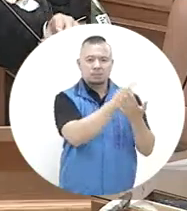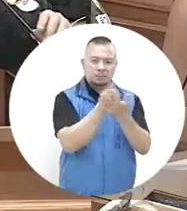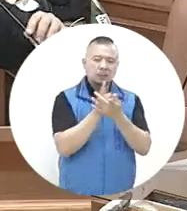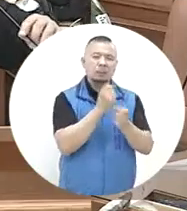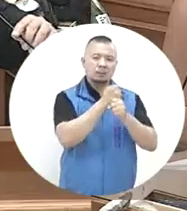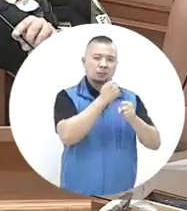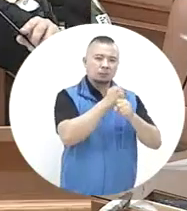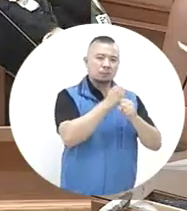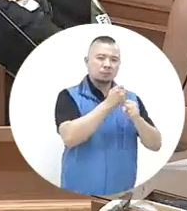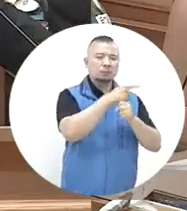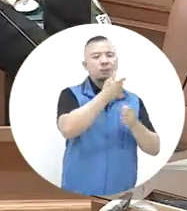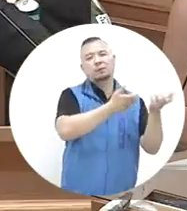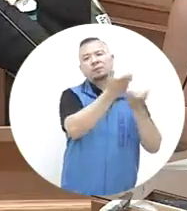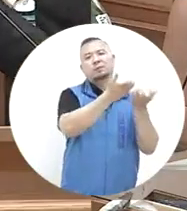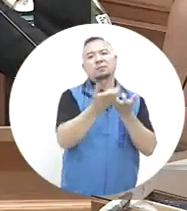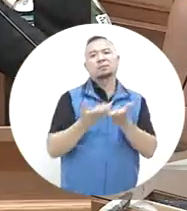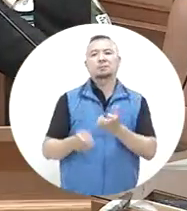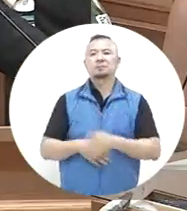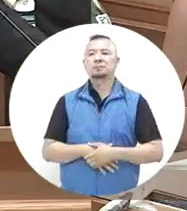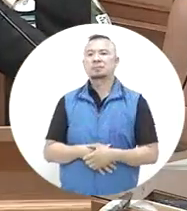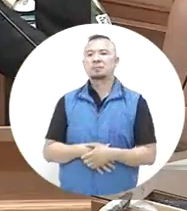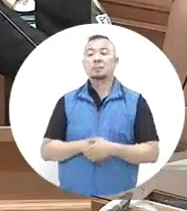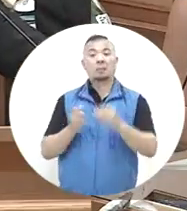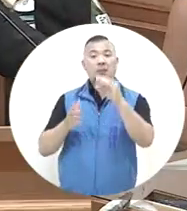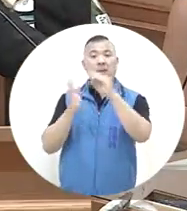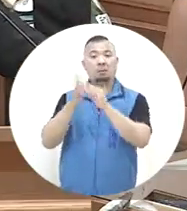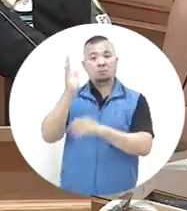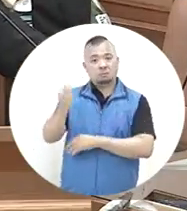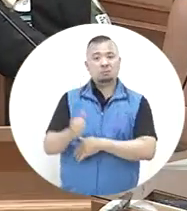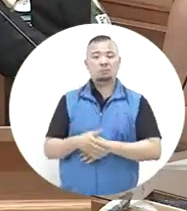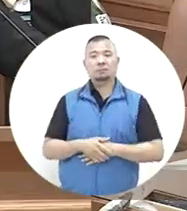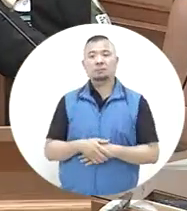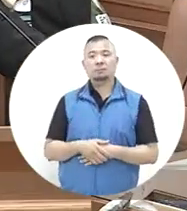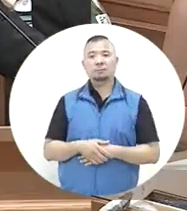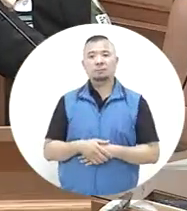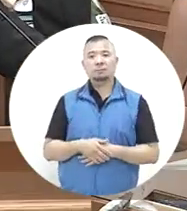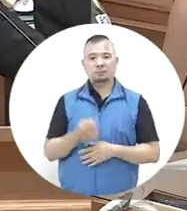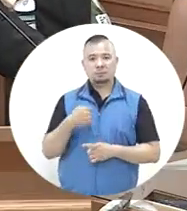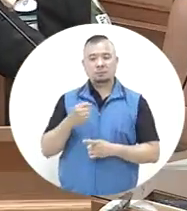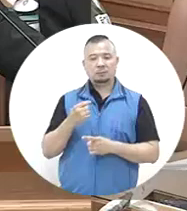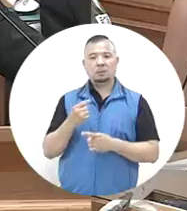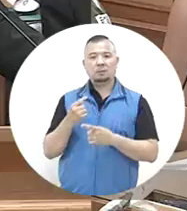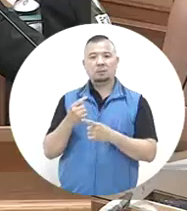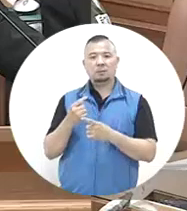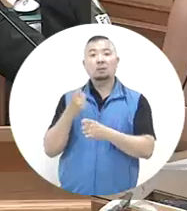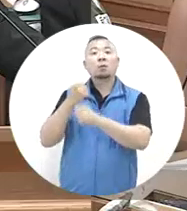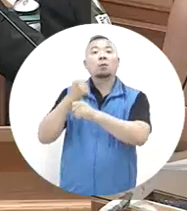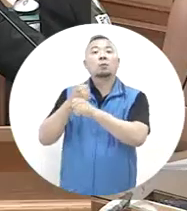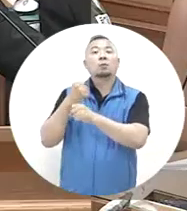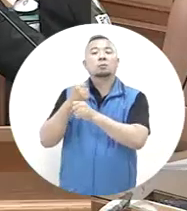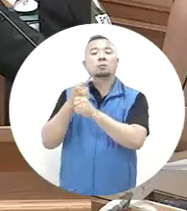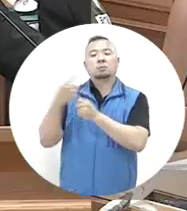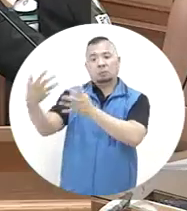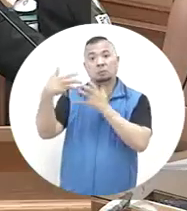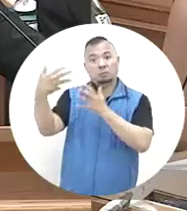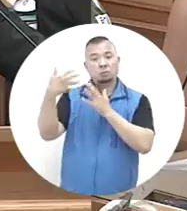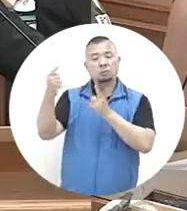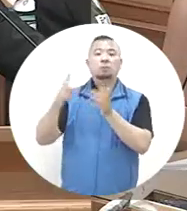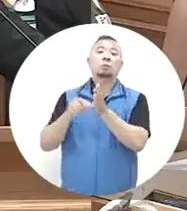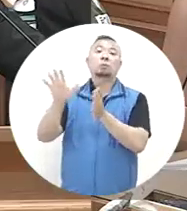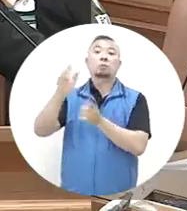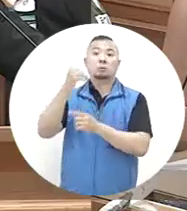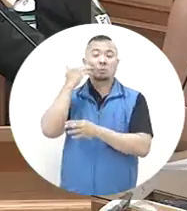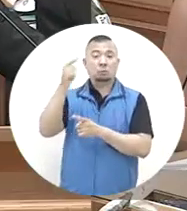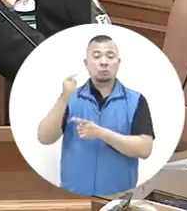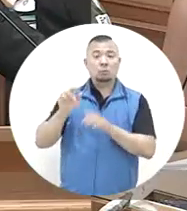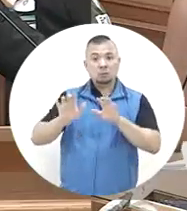啦。 因为阮一个局长，阮拢有另外的业务执行时间啦、啊。如果今天业务执行是在前面，有